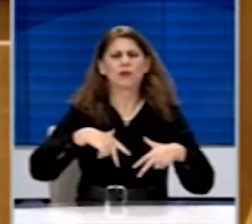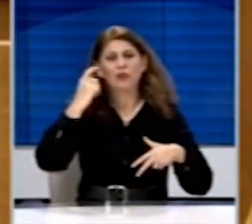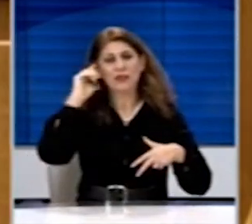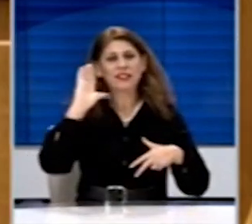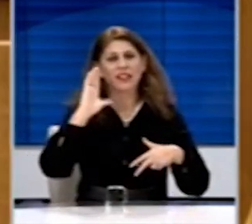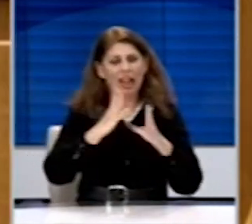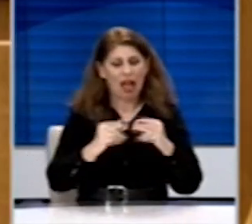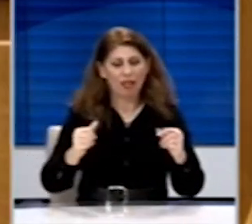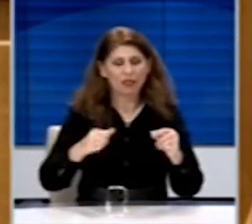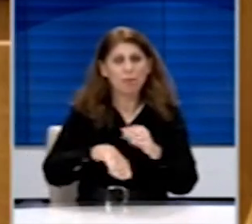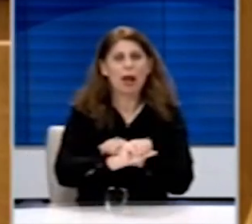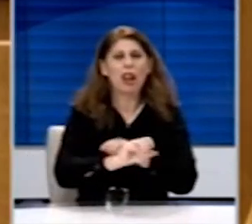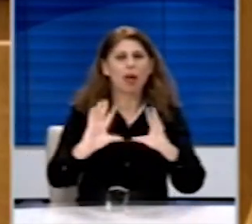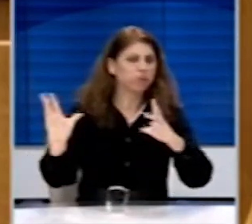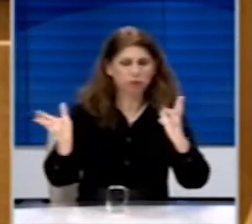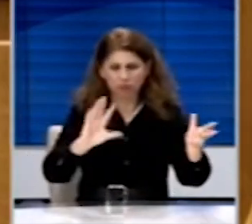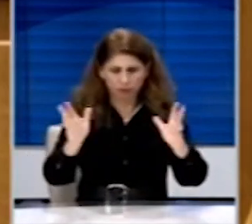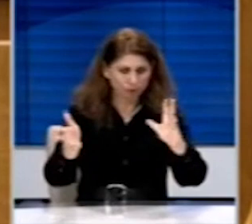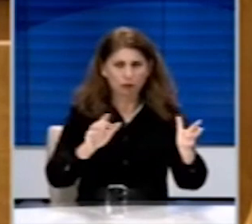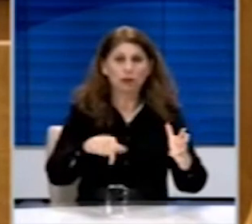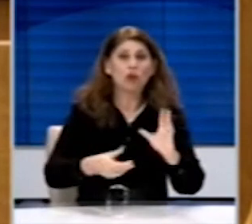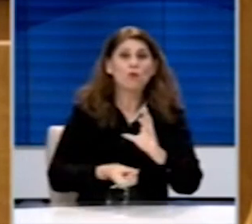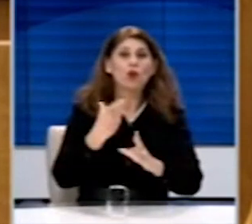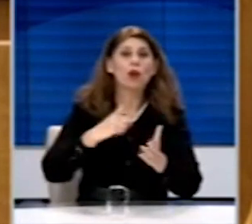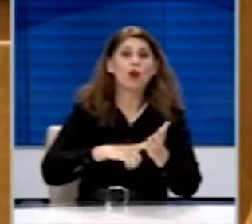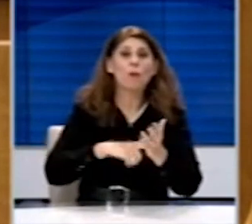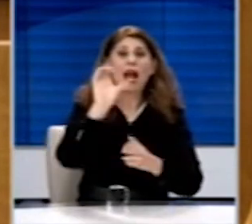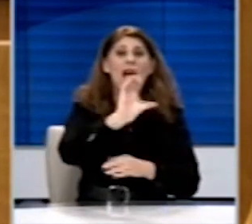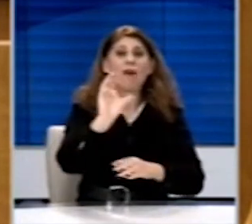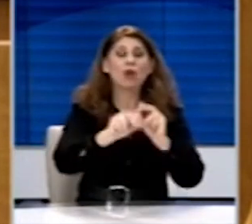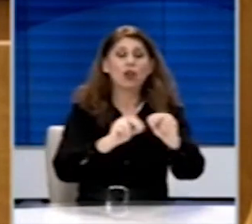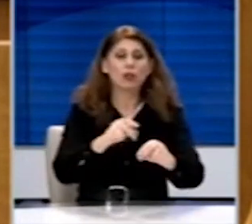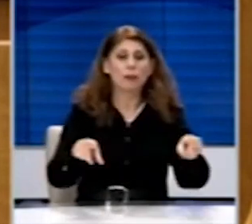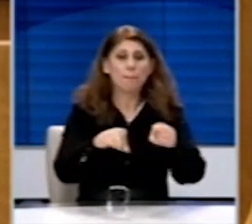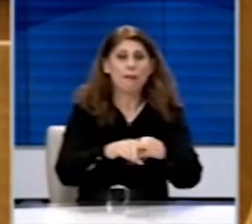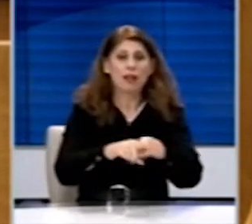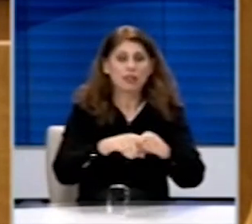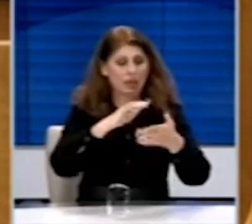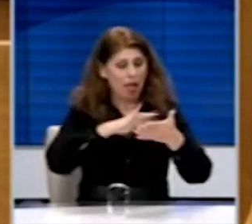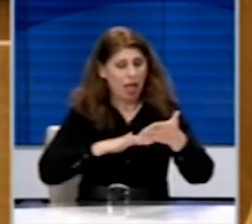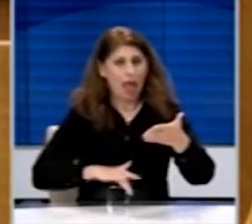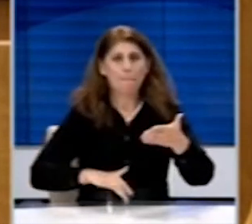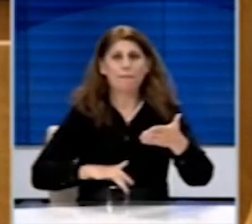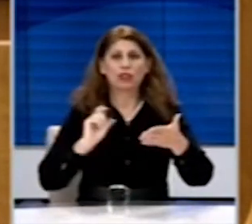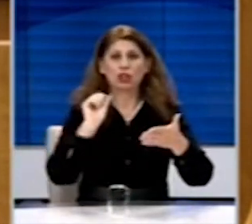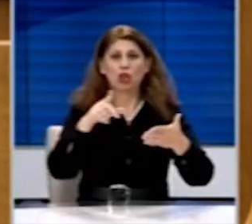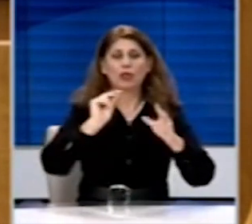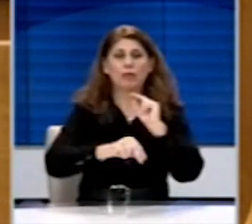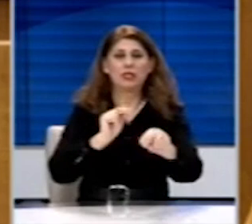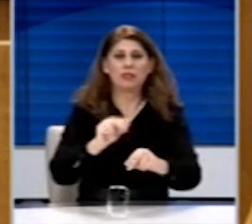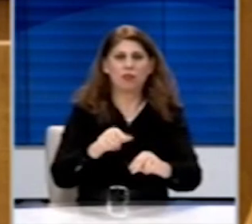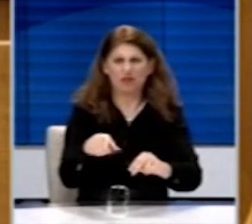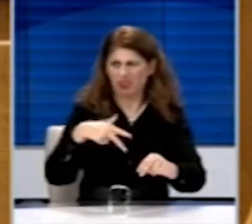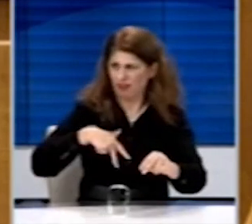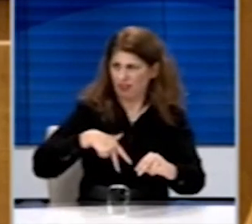μπάλα. Χάσαμε την μπάλα. Τώρα φέρνουν καινούριο νόμο, λέει, για τις ευρωεκλογές, μαζί με την επιστολική ψήφο. Μα αυτή δεν είναι κυβέρνηση.